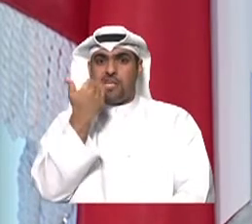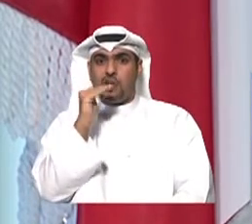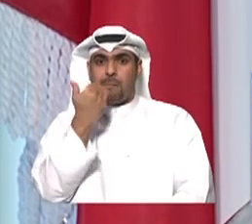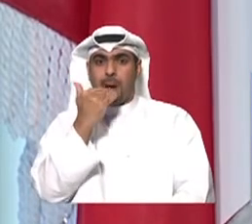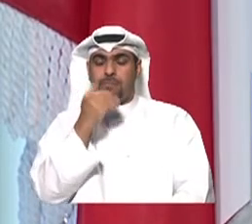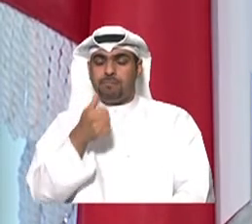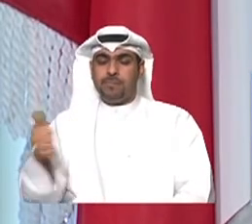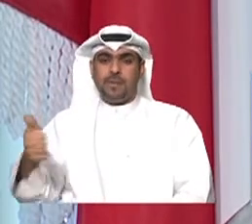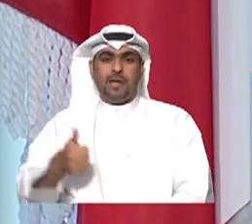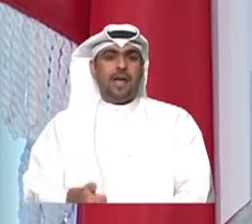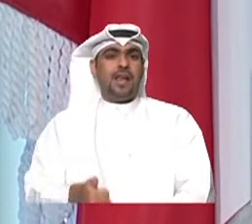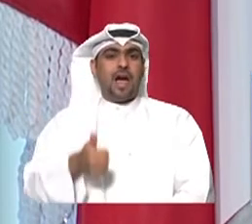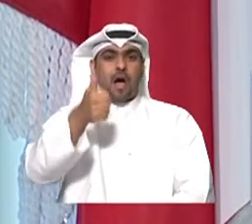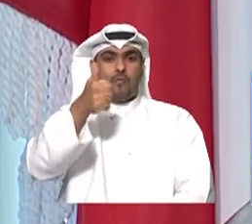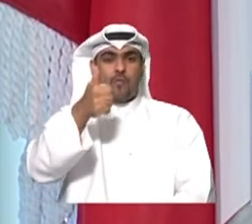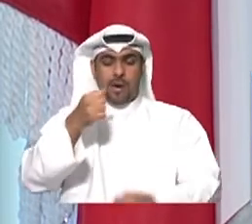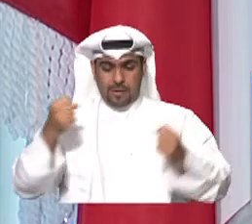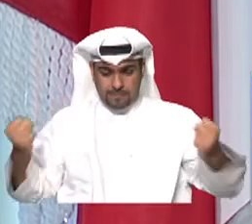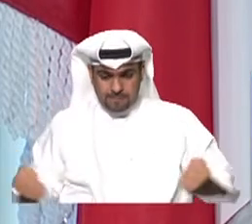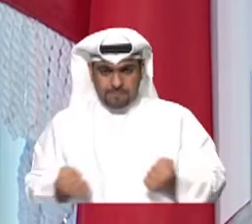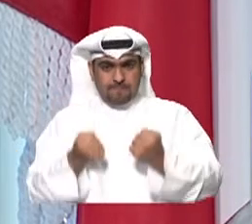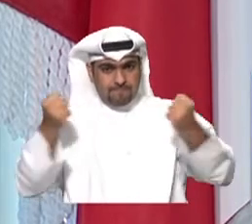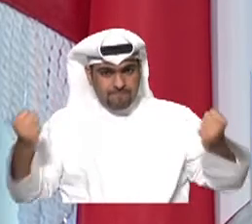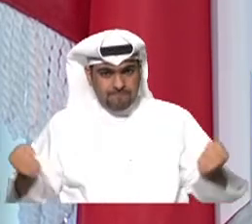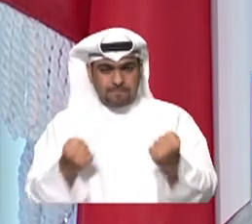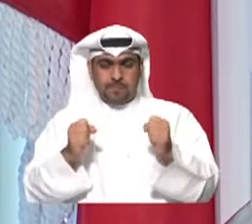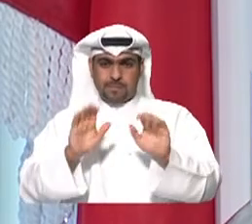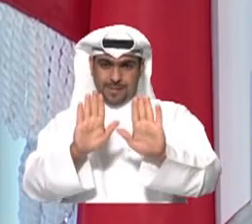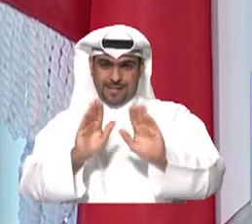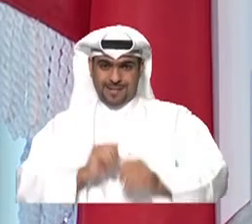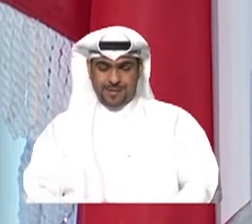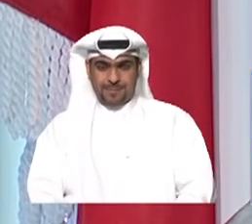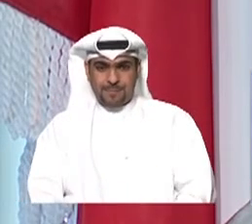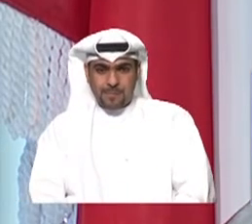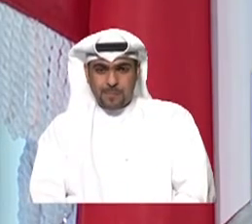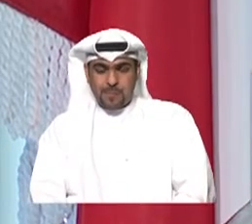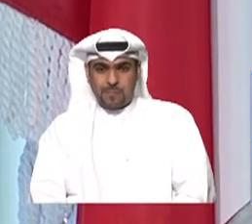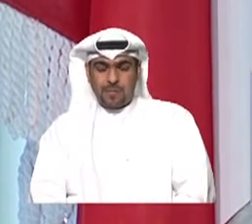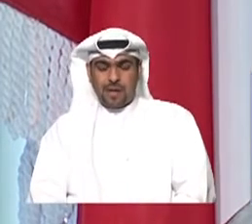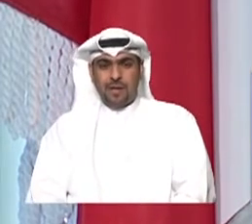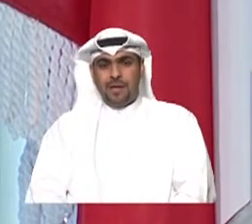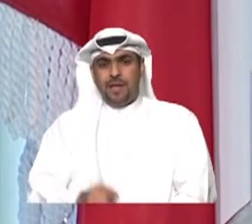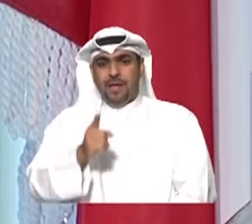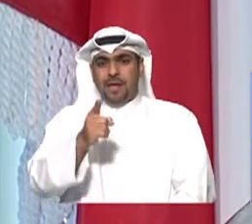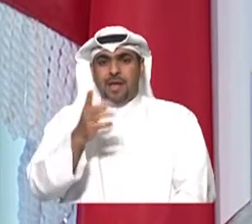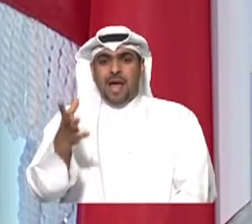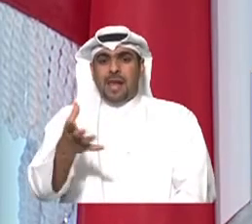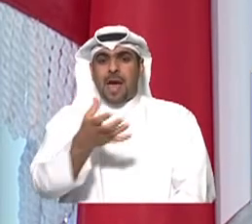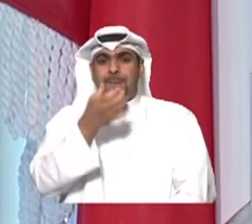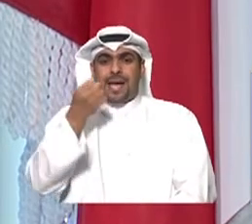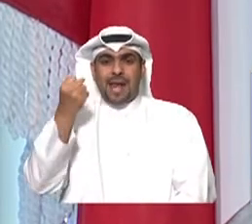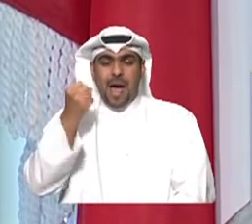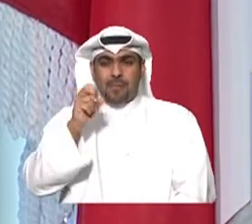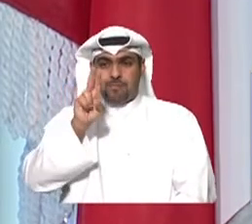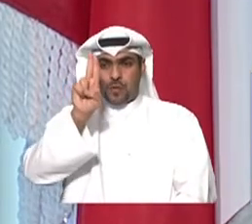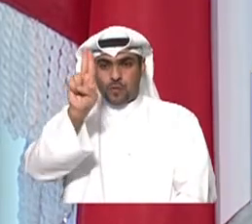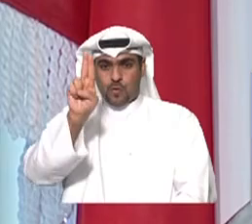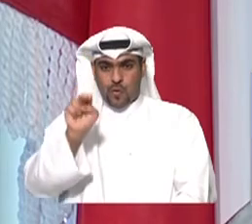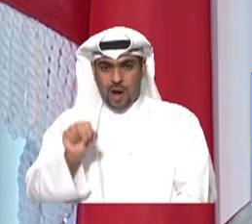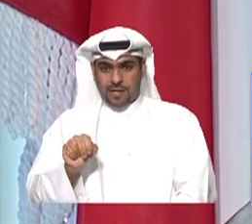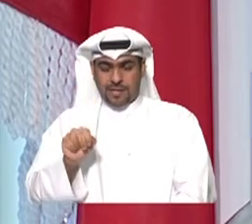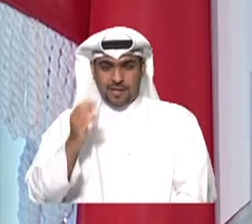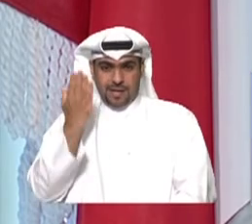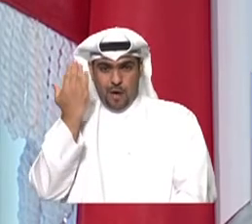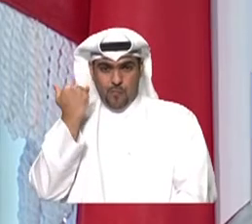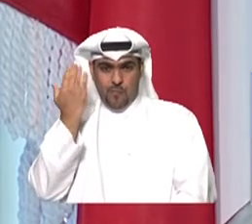دولة الكويت الأمل الذي عبر عنه معالي الأمين العام للأمم المتحدة في تقريره المسمى